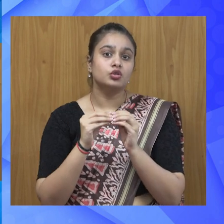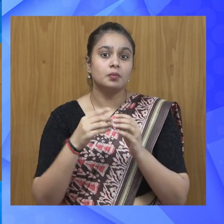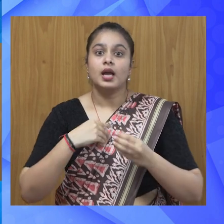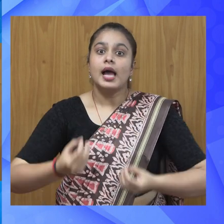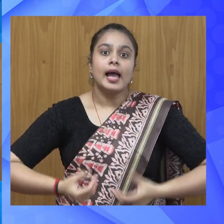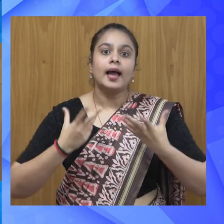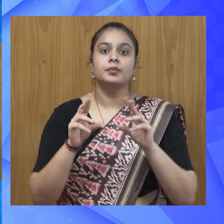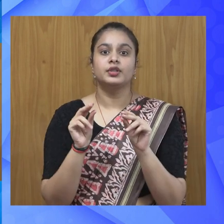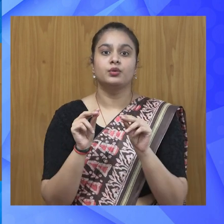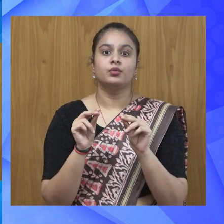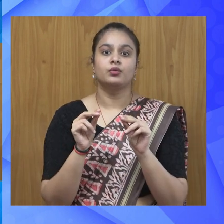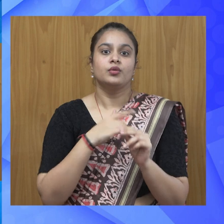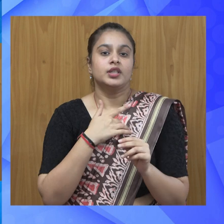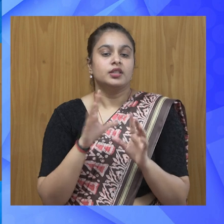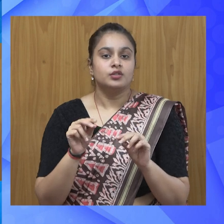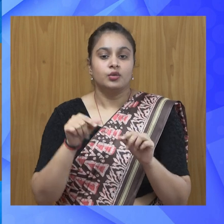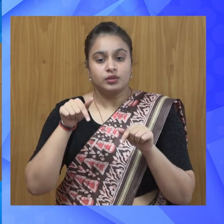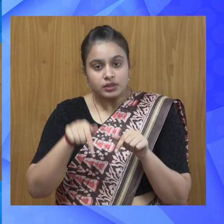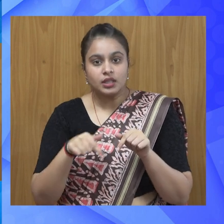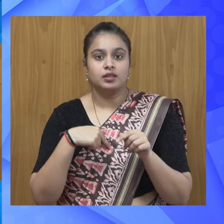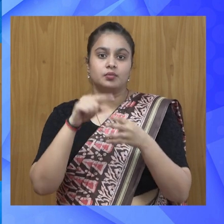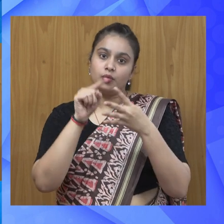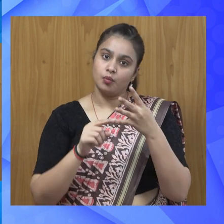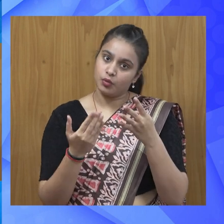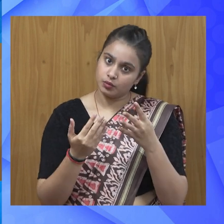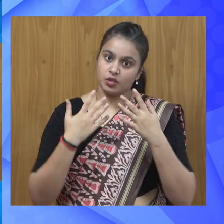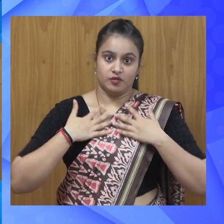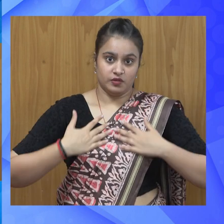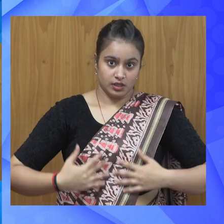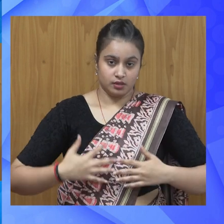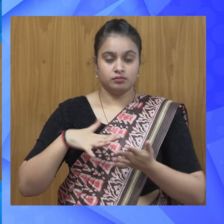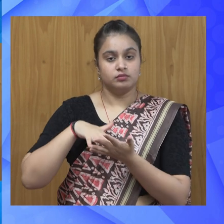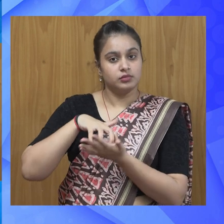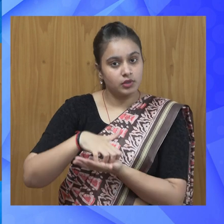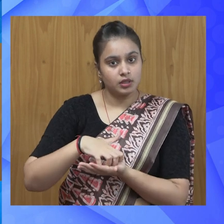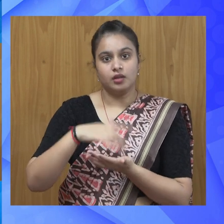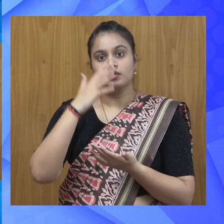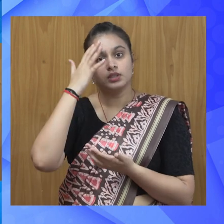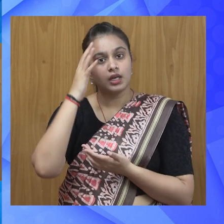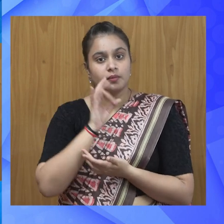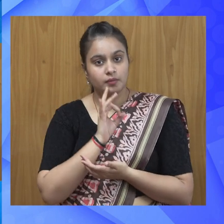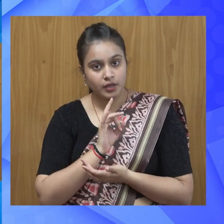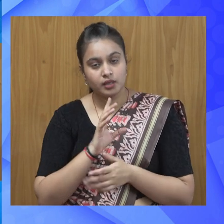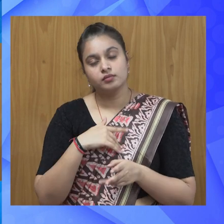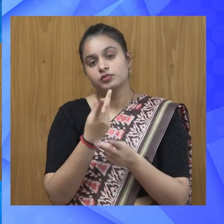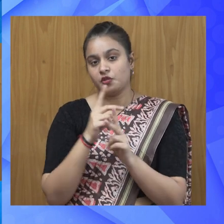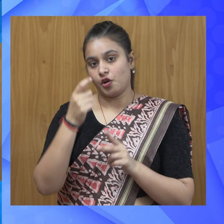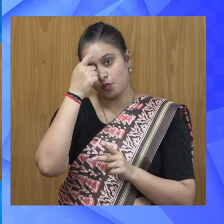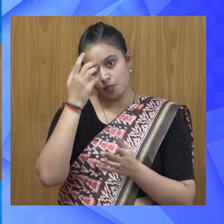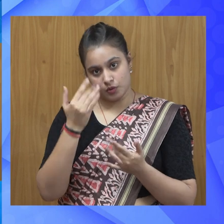नहीं होता उसमें, तो ये लक्षण हो सकते हैं, और फिजिकल सिम्टम है, फटीग, थकावट, हेडेक, ये सारे सिम्टम हो सकते